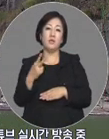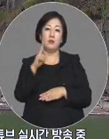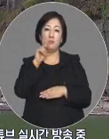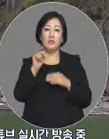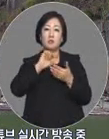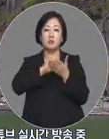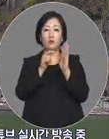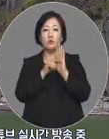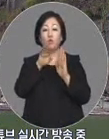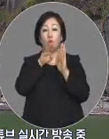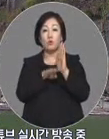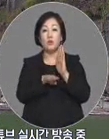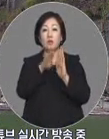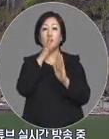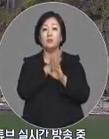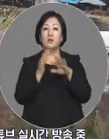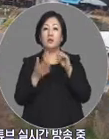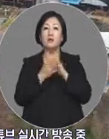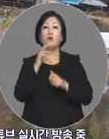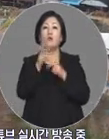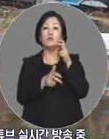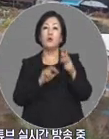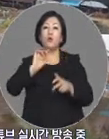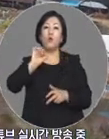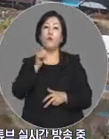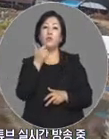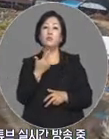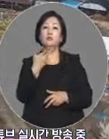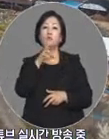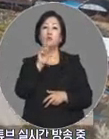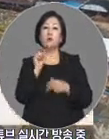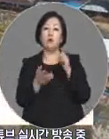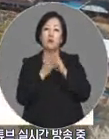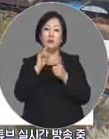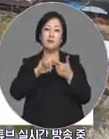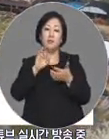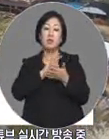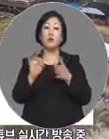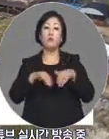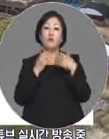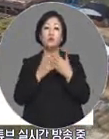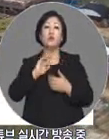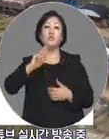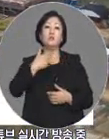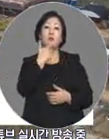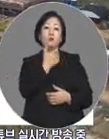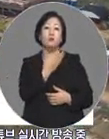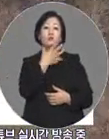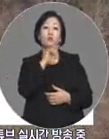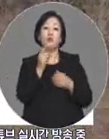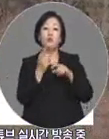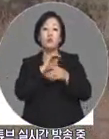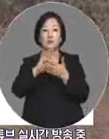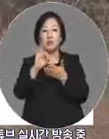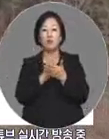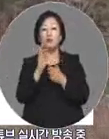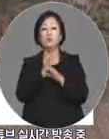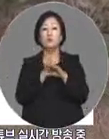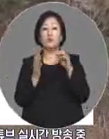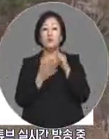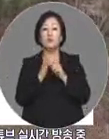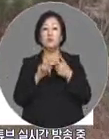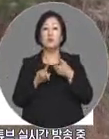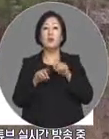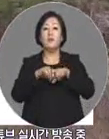겁니다 공사비는 576 어감 때만 전 썽 사업 까지 합하면 796 어 그네들은 데 사실상 땜